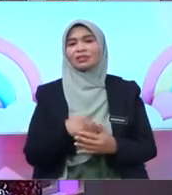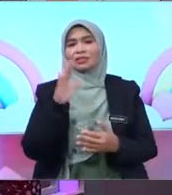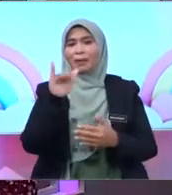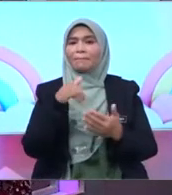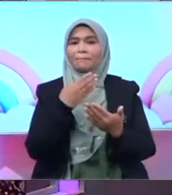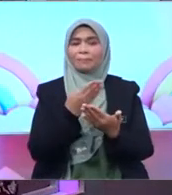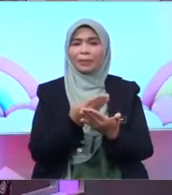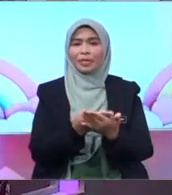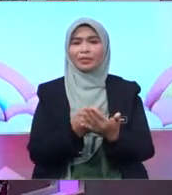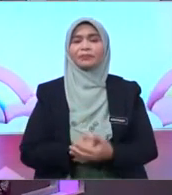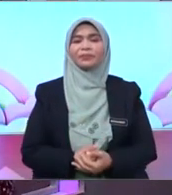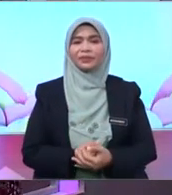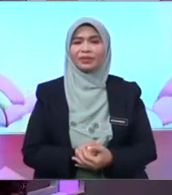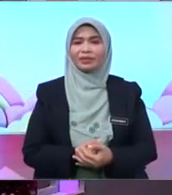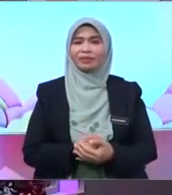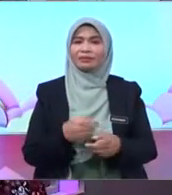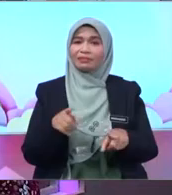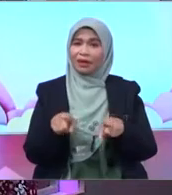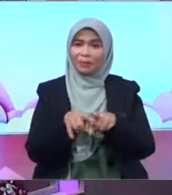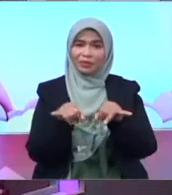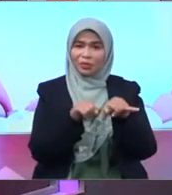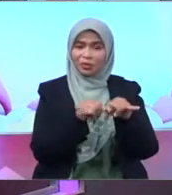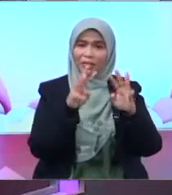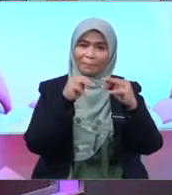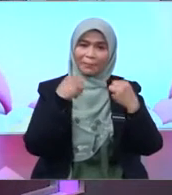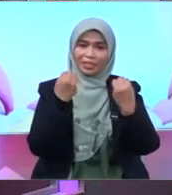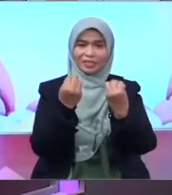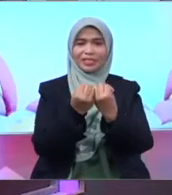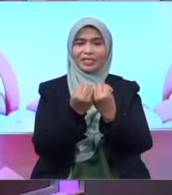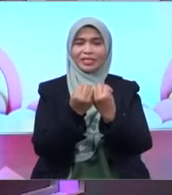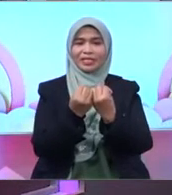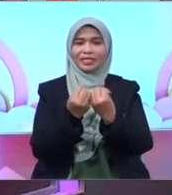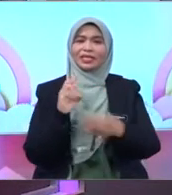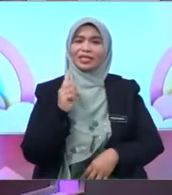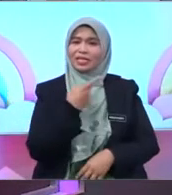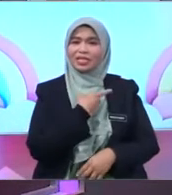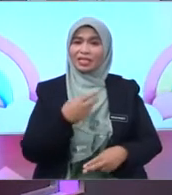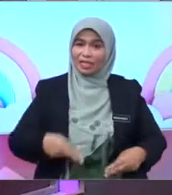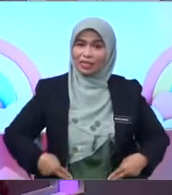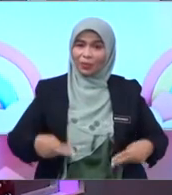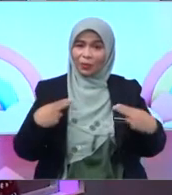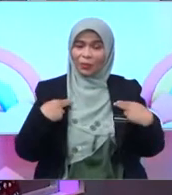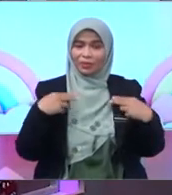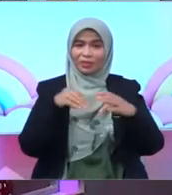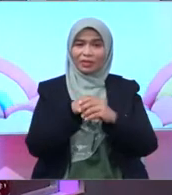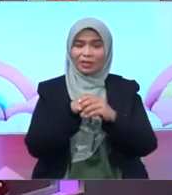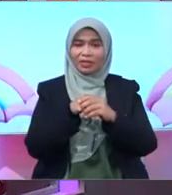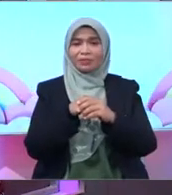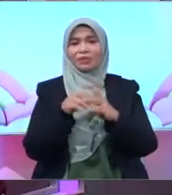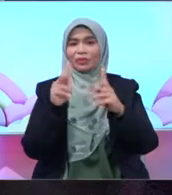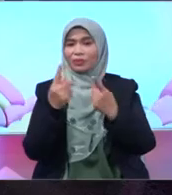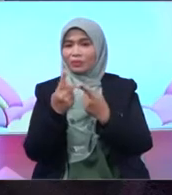laku yang baik kefir itu juga masyarakat yang masyarakatnya kita hidup dalam komuniti kita mempunyai